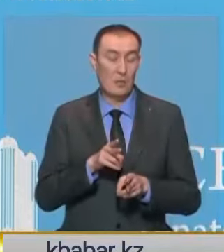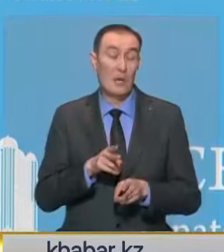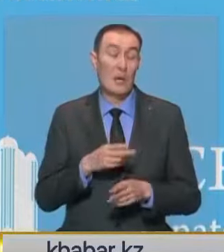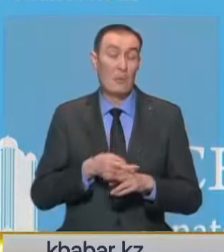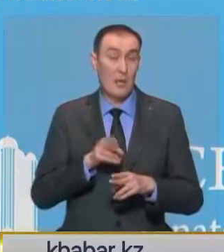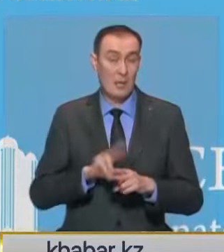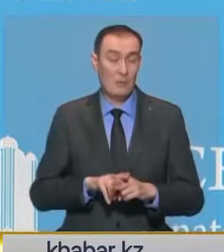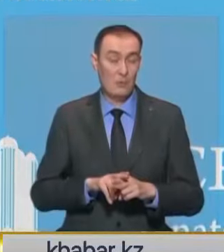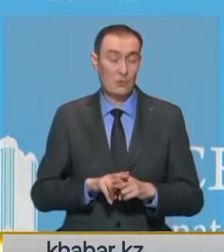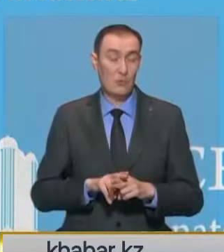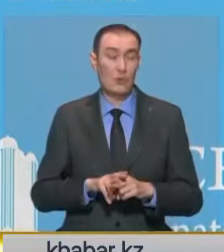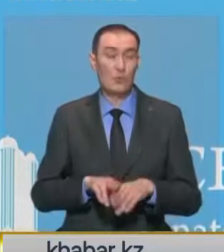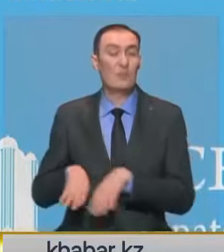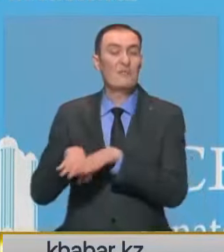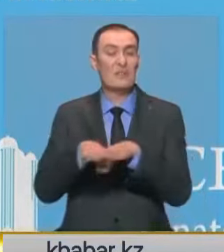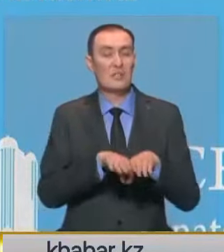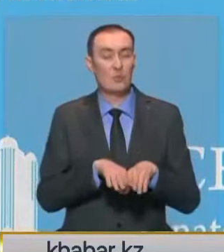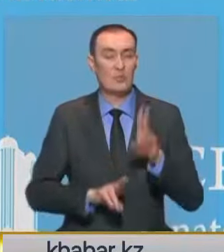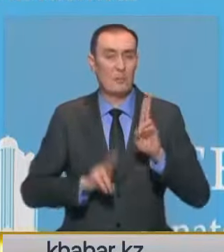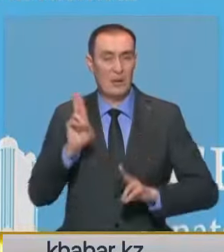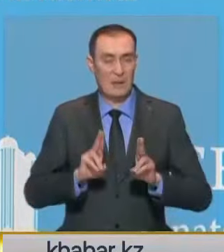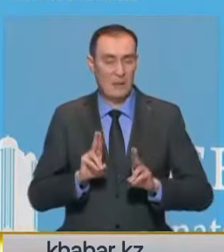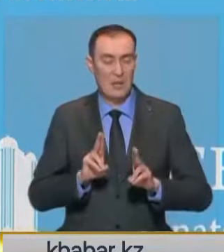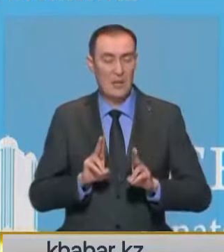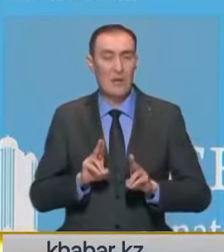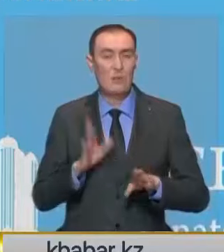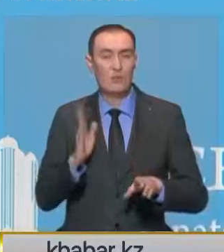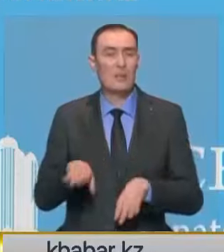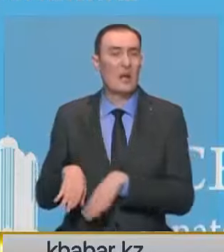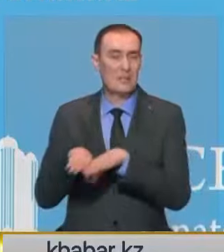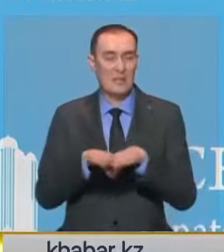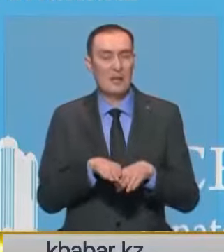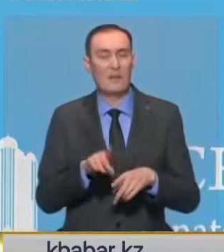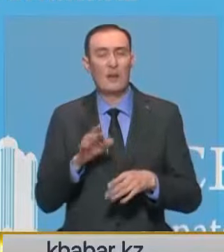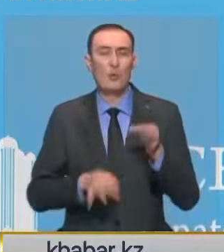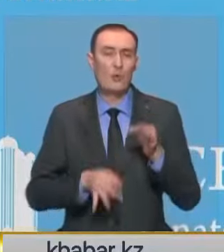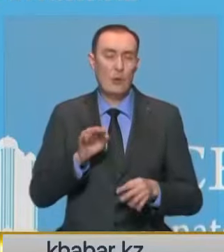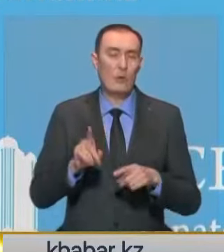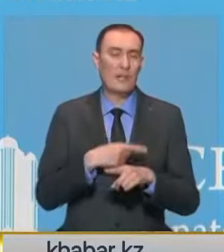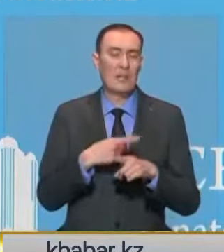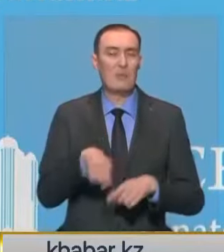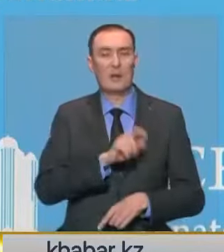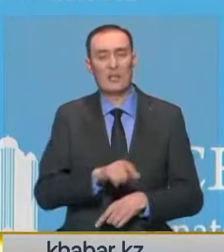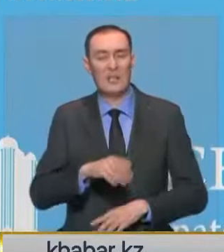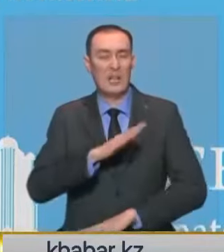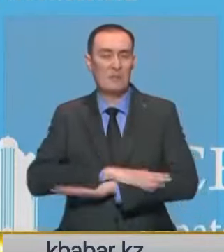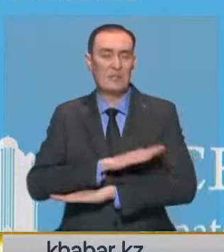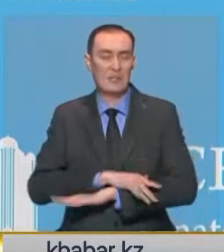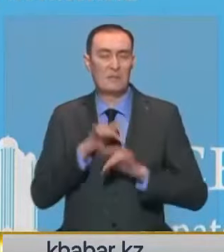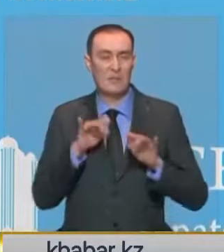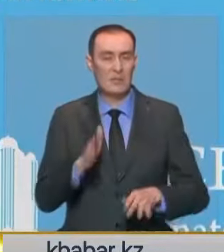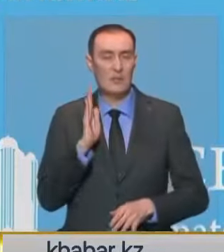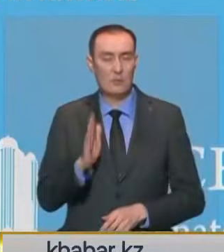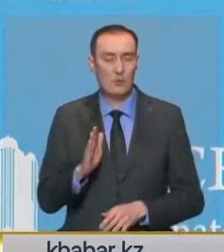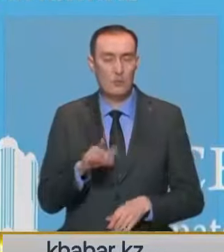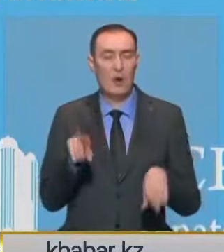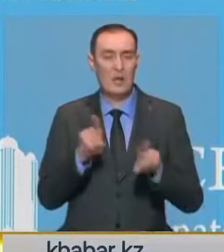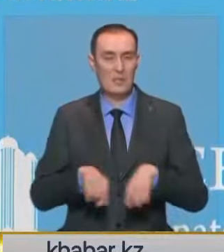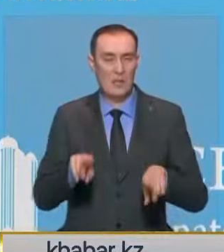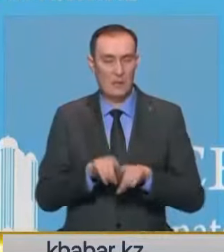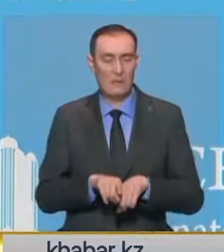Это унифицируется правило, то есть все будет одинаково. Что уголовное, что гражданское, что административное дело будет идти по